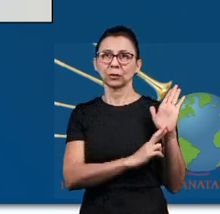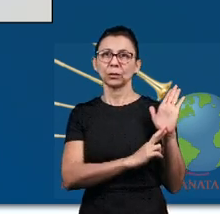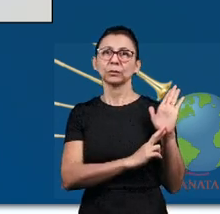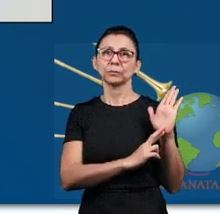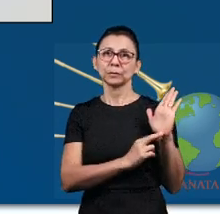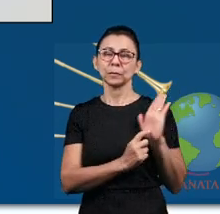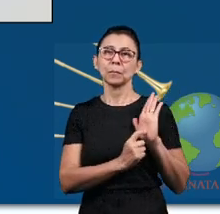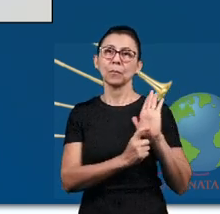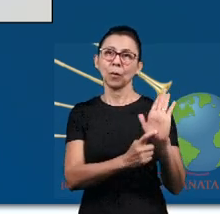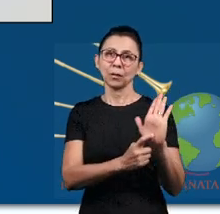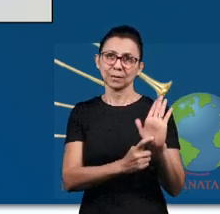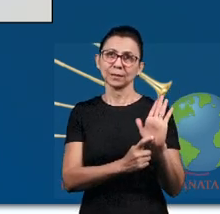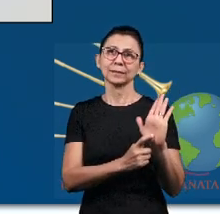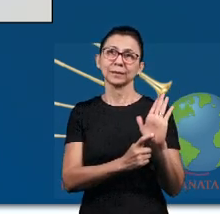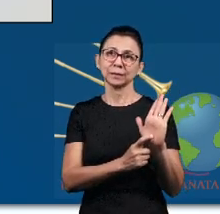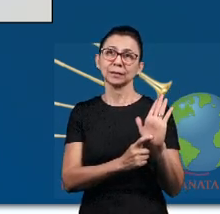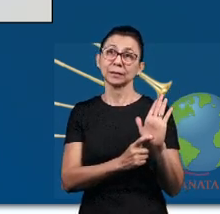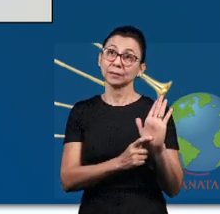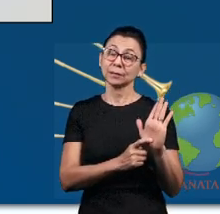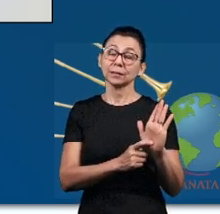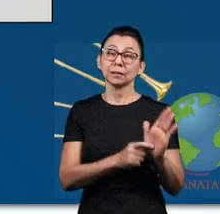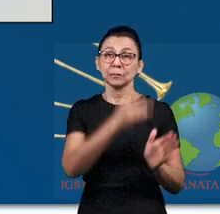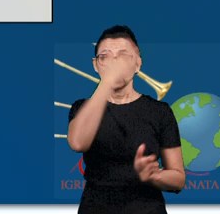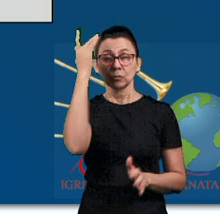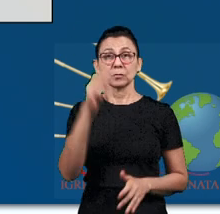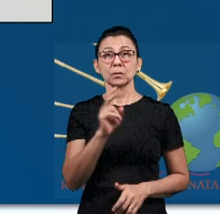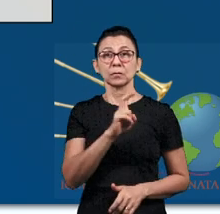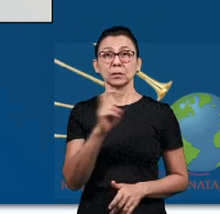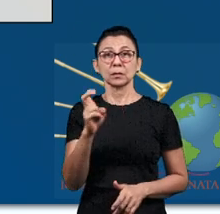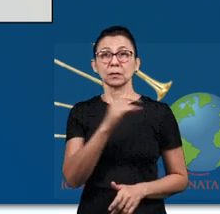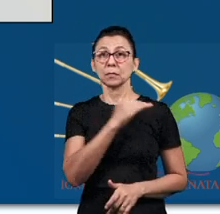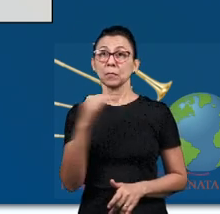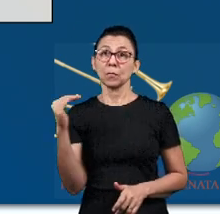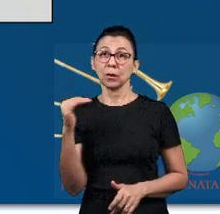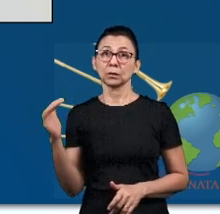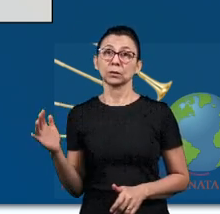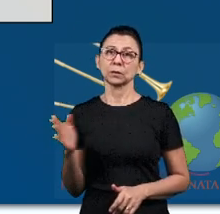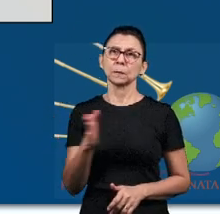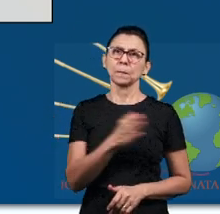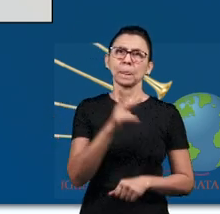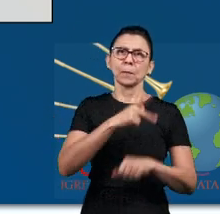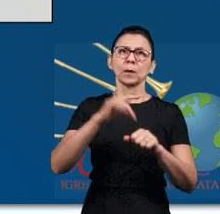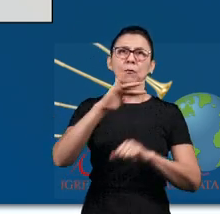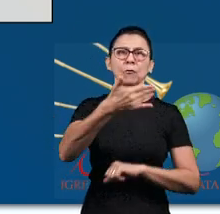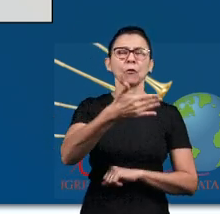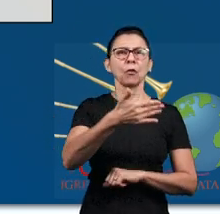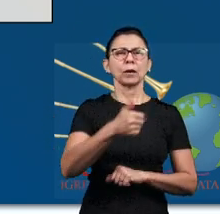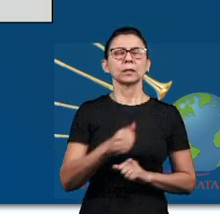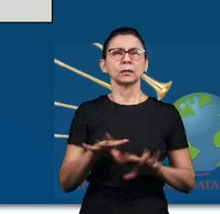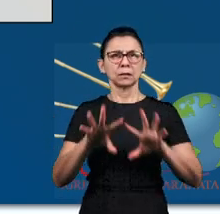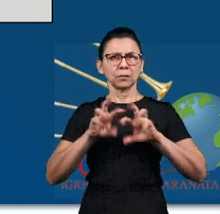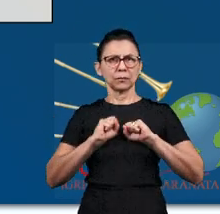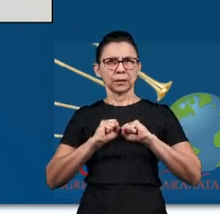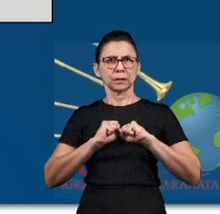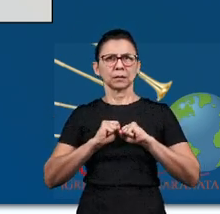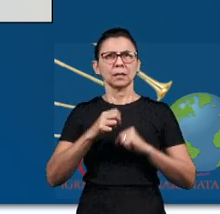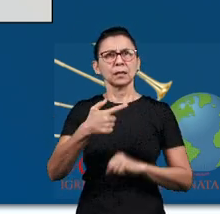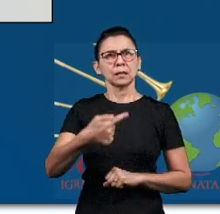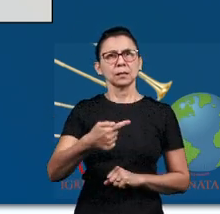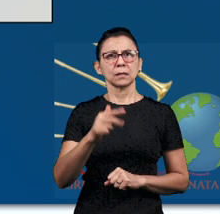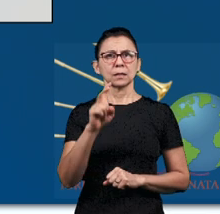événements. 55 décès. À l'étranger, nous avons infecté 75,